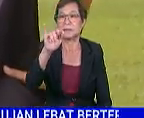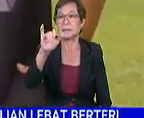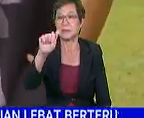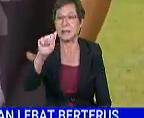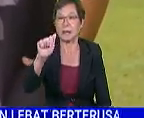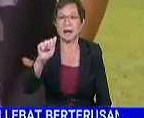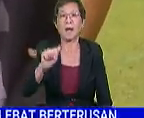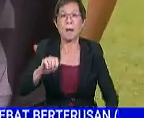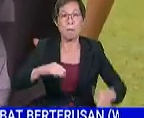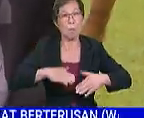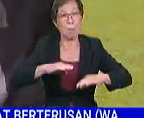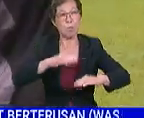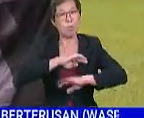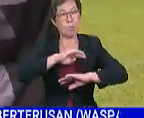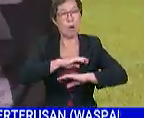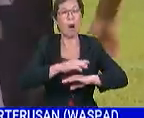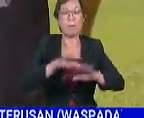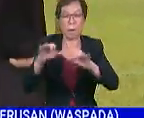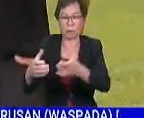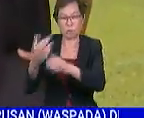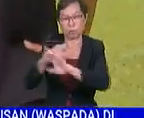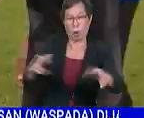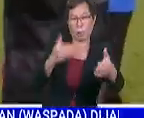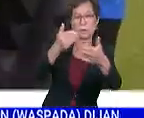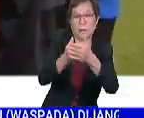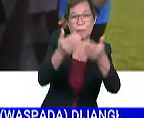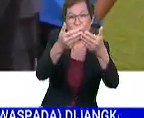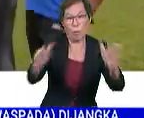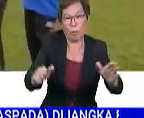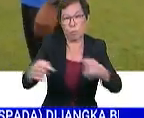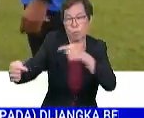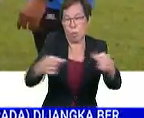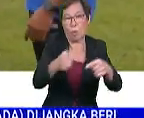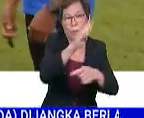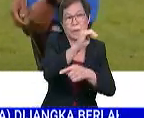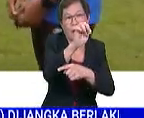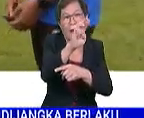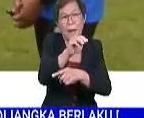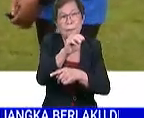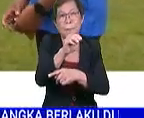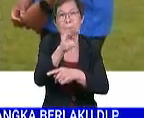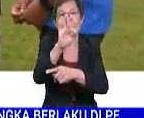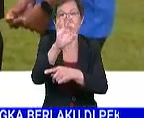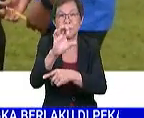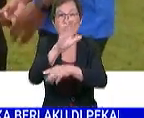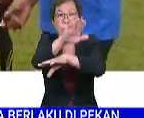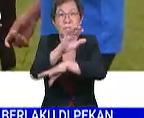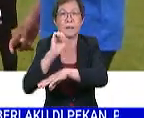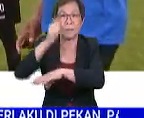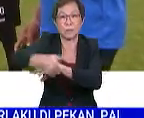berpuas hati dengan persiapan pasukannya menjelang aksi pembukaan menentang brmfc petang